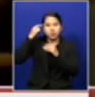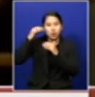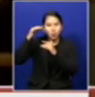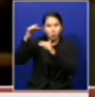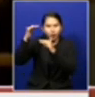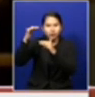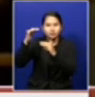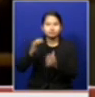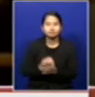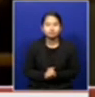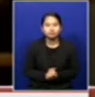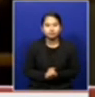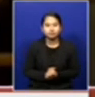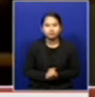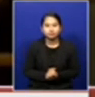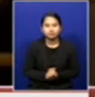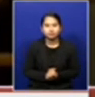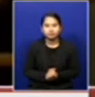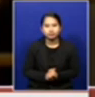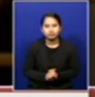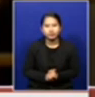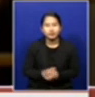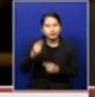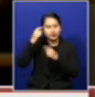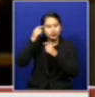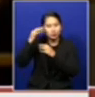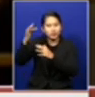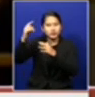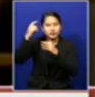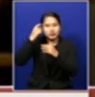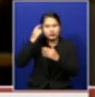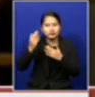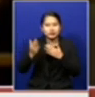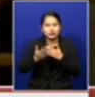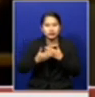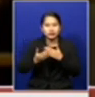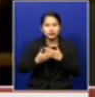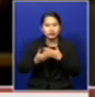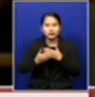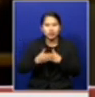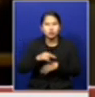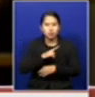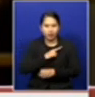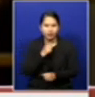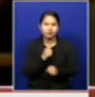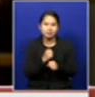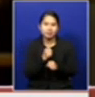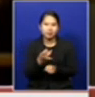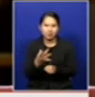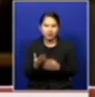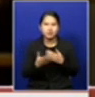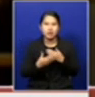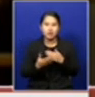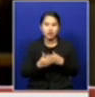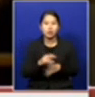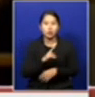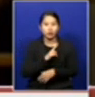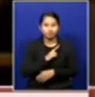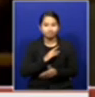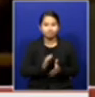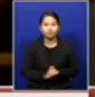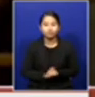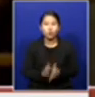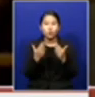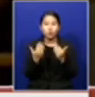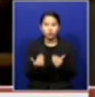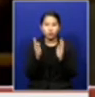กในสิ่งที่ท่านทำลงไปวันนี้ทุกชนชั้นไม่ว่ามหา